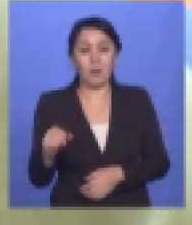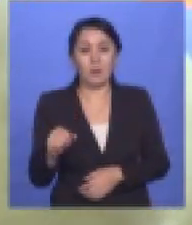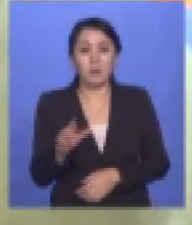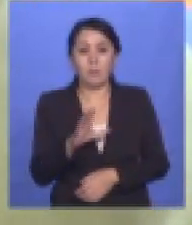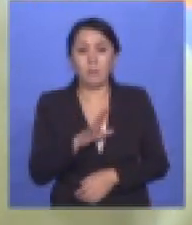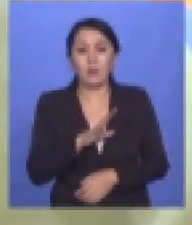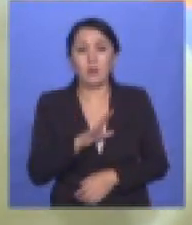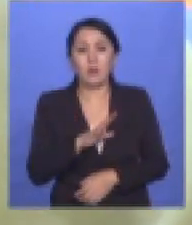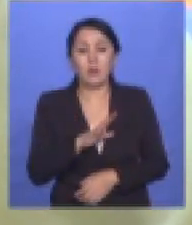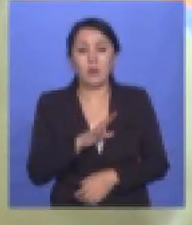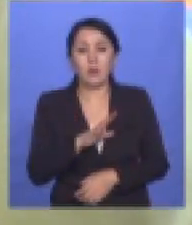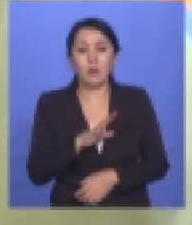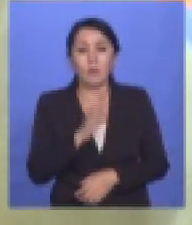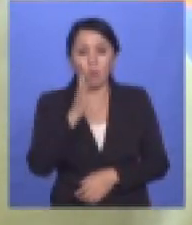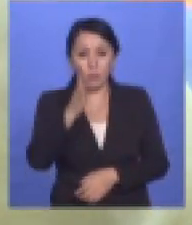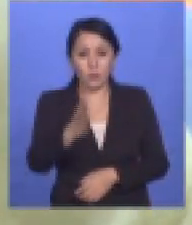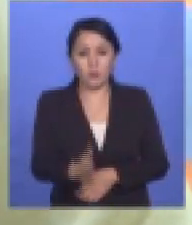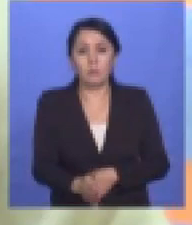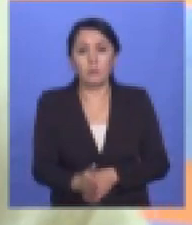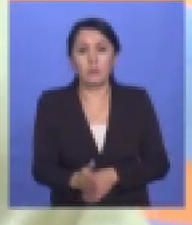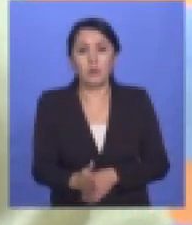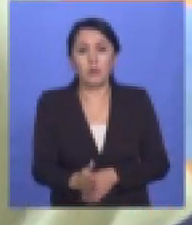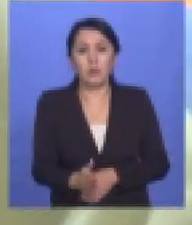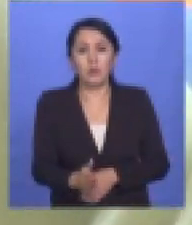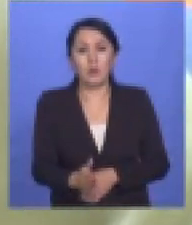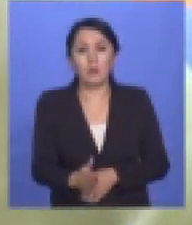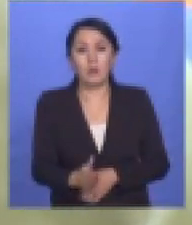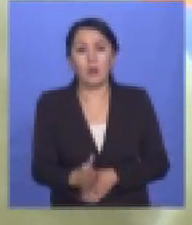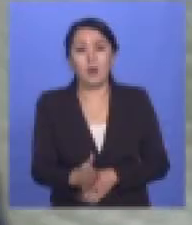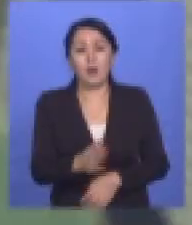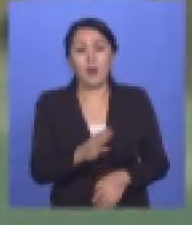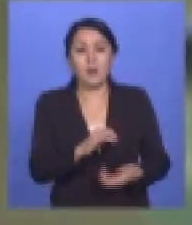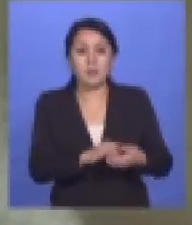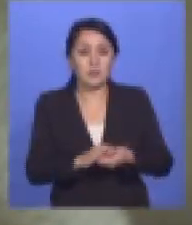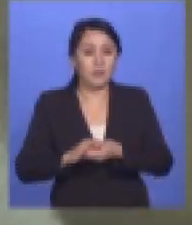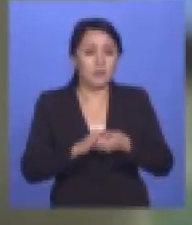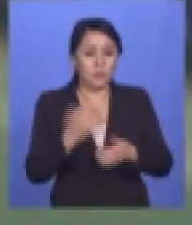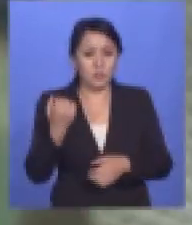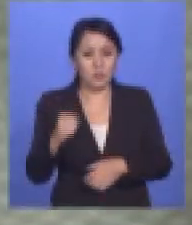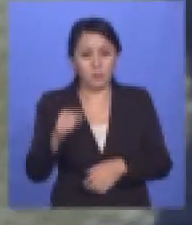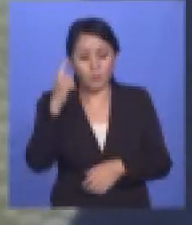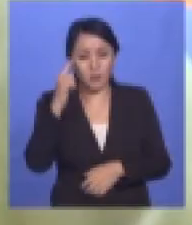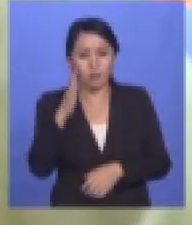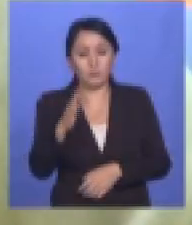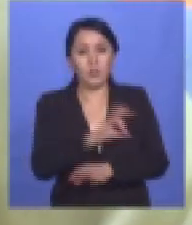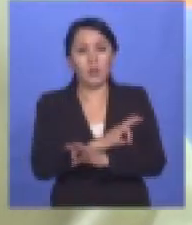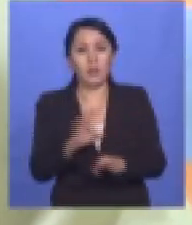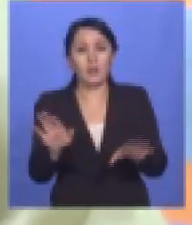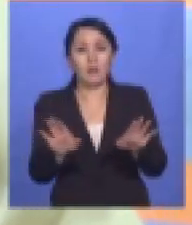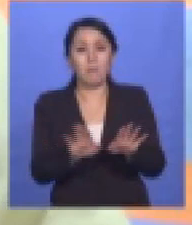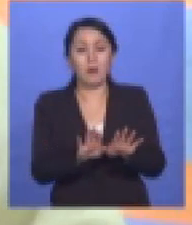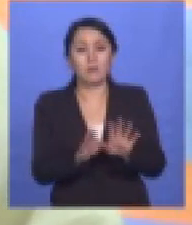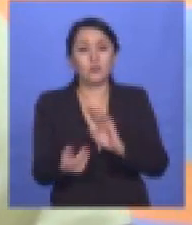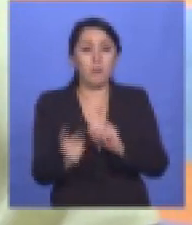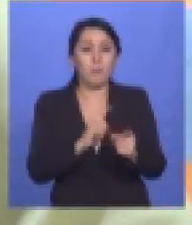шүкір. Алда тағы да қалған белдесулерімді жеңем деген үміттемін. Деңгей өте жоғары. Балуандар